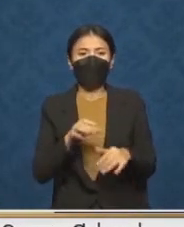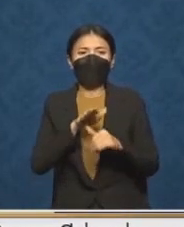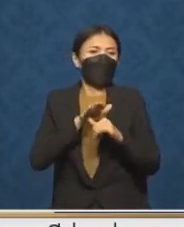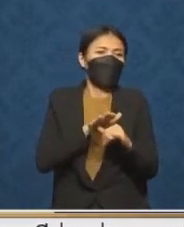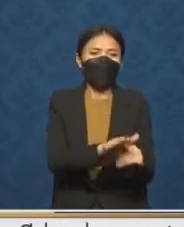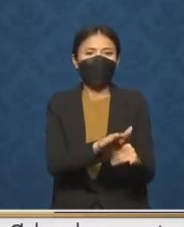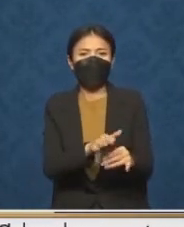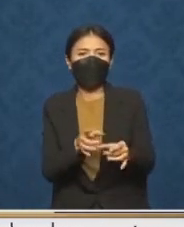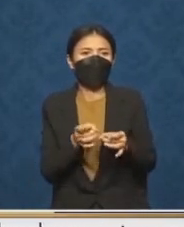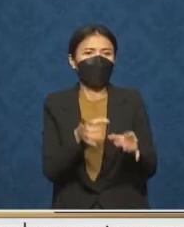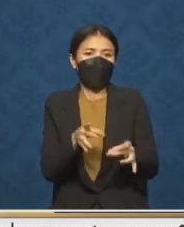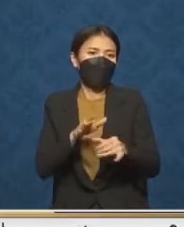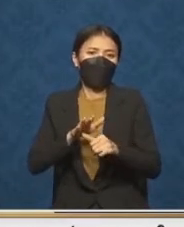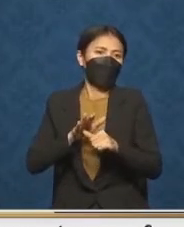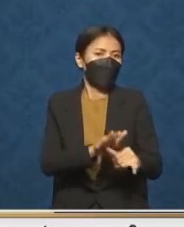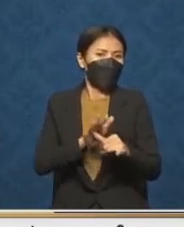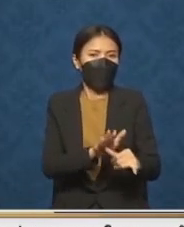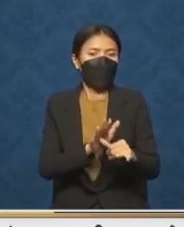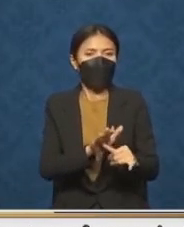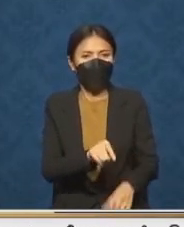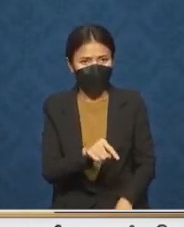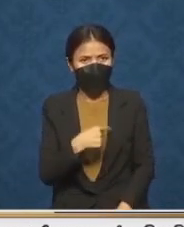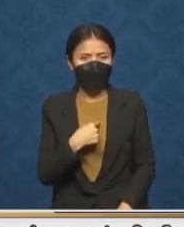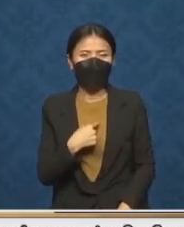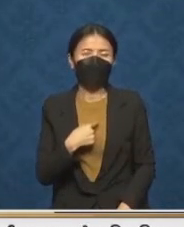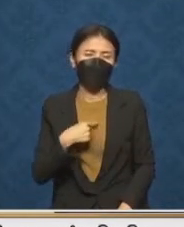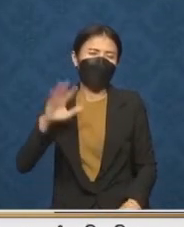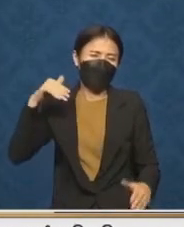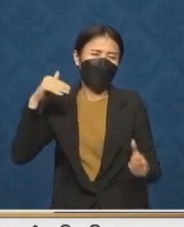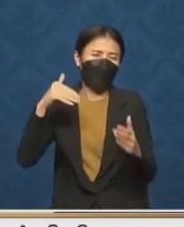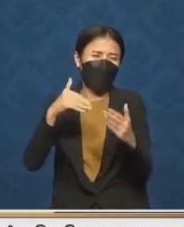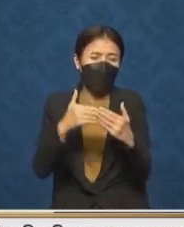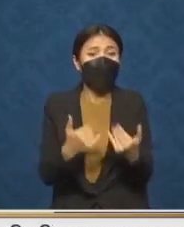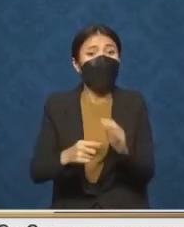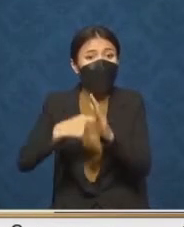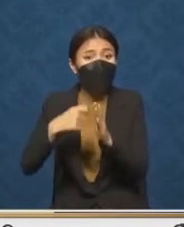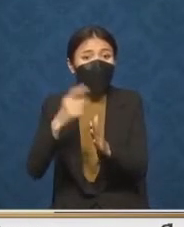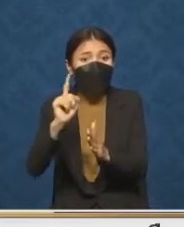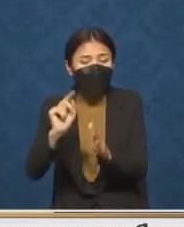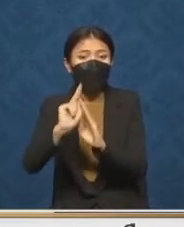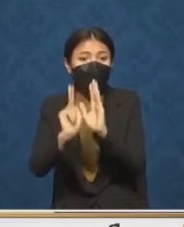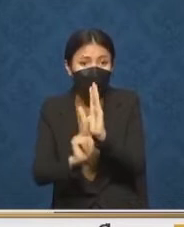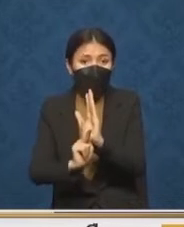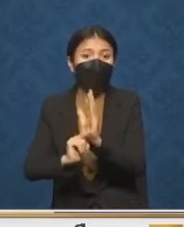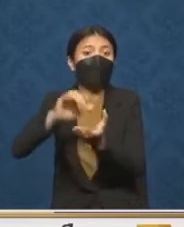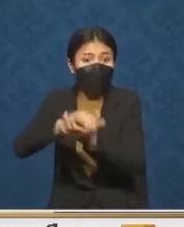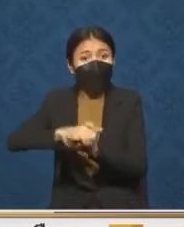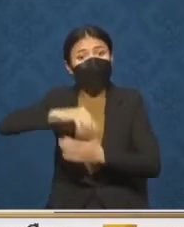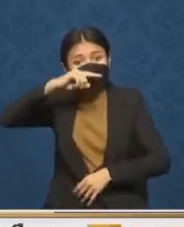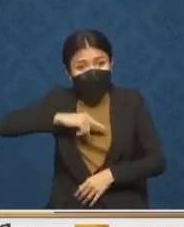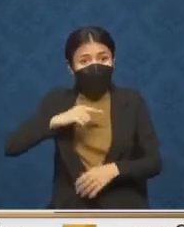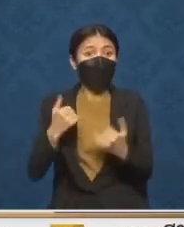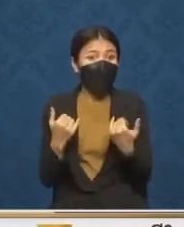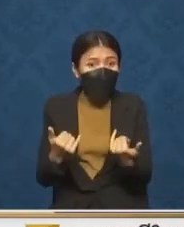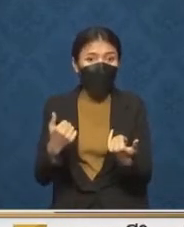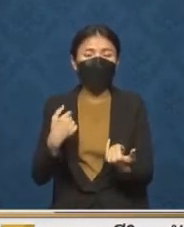ประการนี้มาอย่างยาวนานทั้งหมดนี้เป็นเพียงเพราะว่ากฎหมายเรื่องการหมั้นและสมรสของไทยยังคงยึด